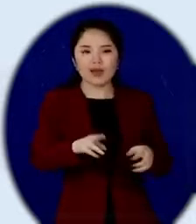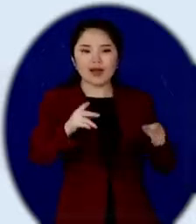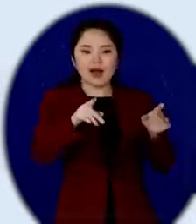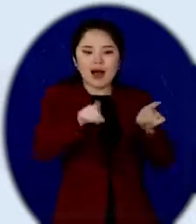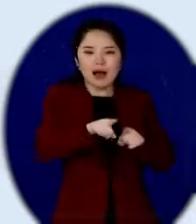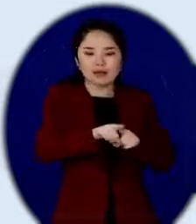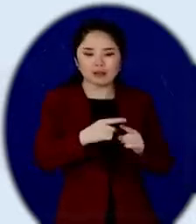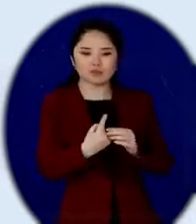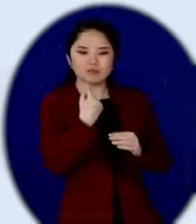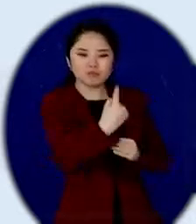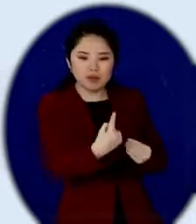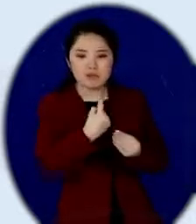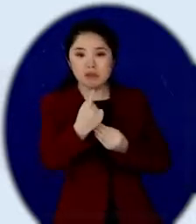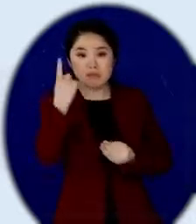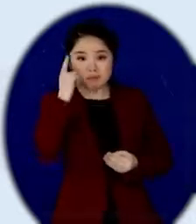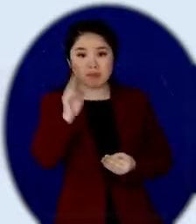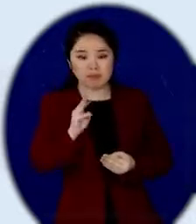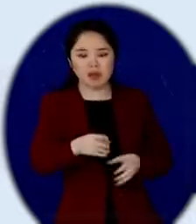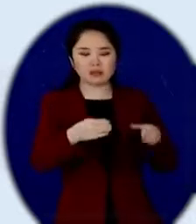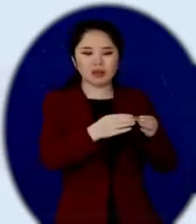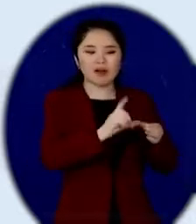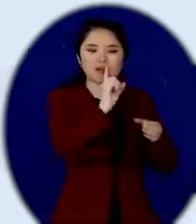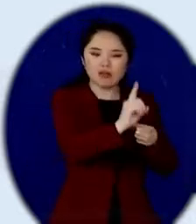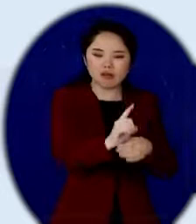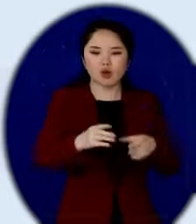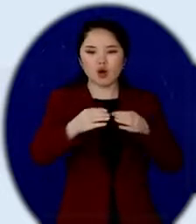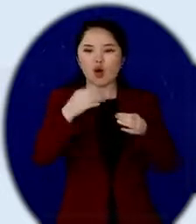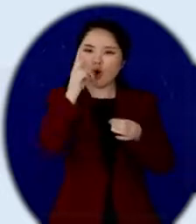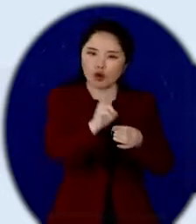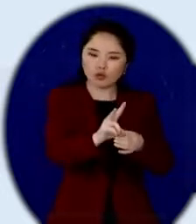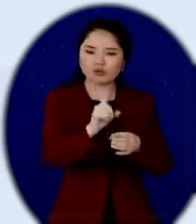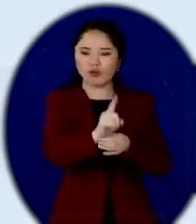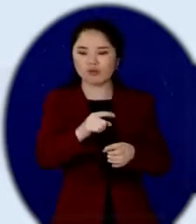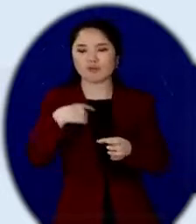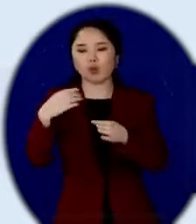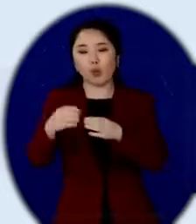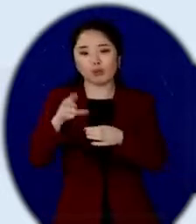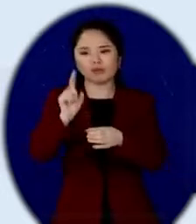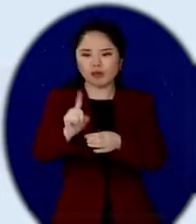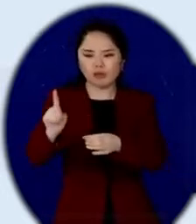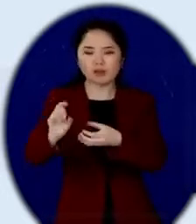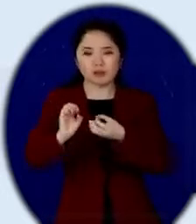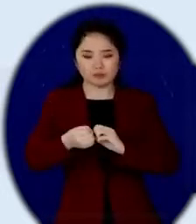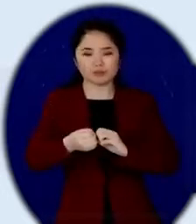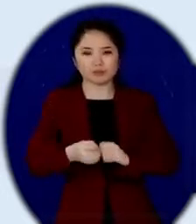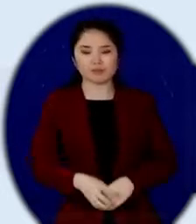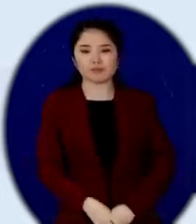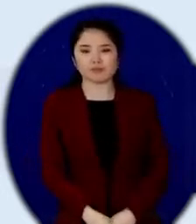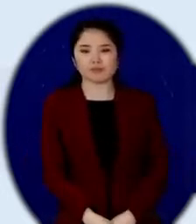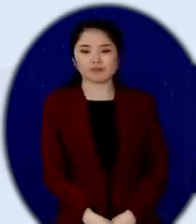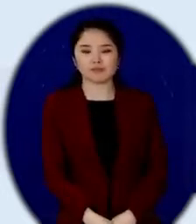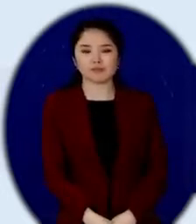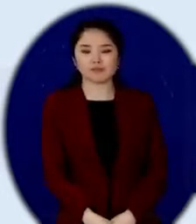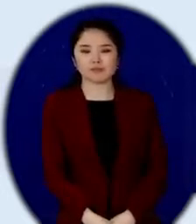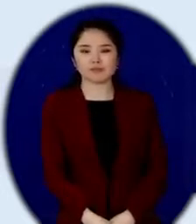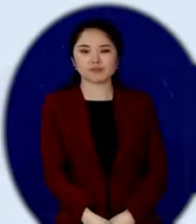хуваах замаар хуваан шүү. Эхний савнд 1, 2 дахьд 1, 3 дахьд 1, 4 дахьд 1 харандаа хийлээ.